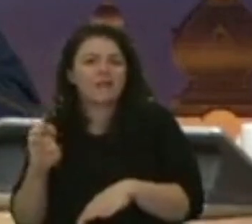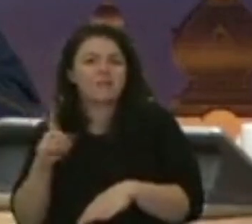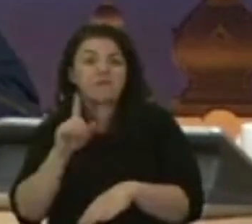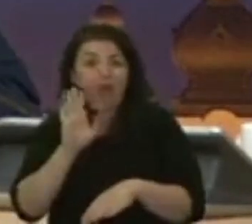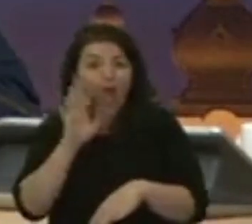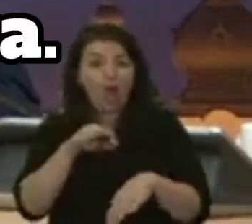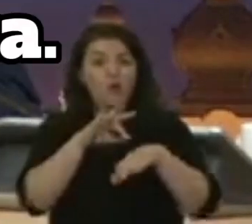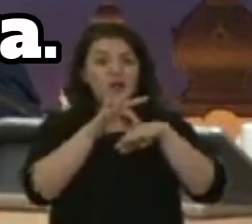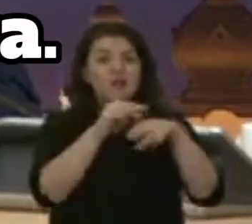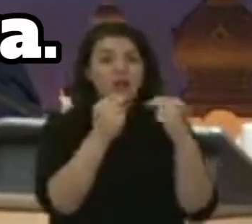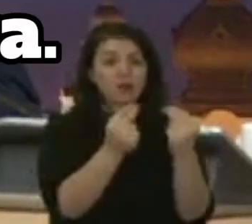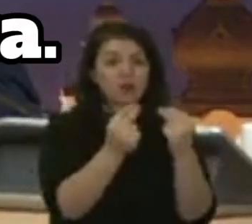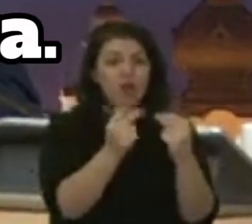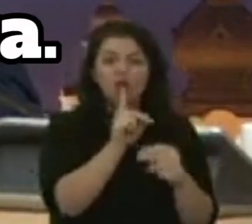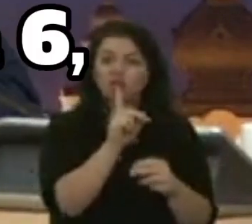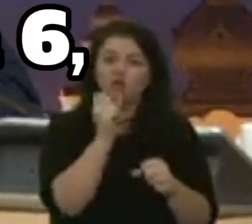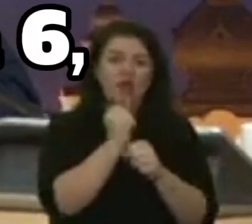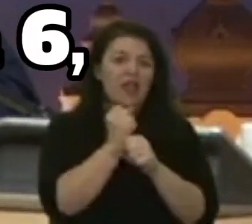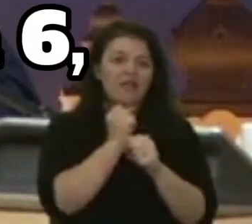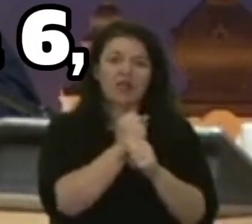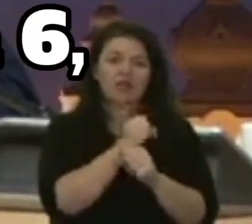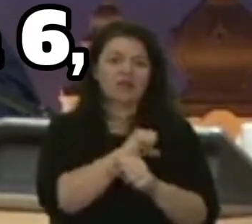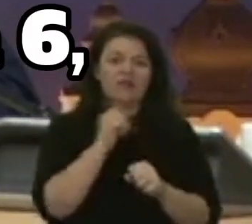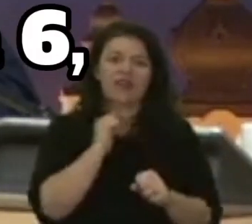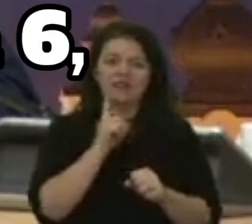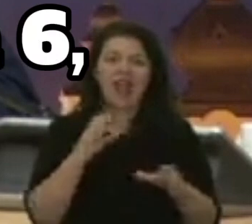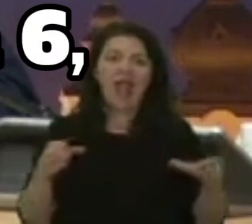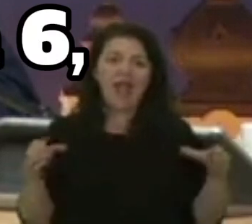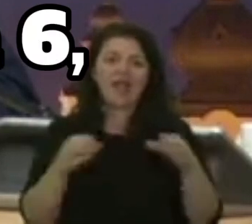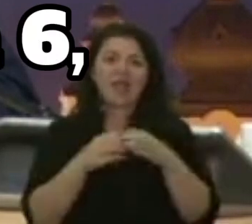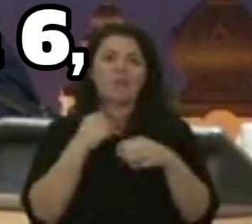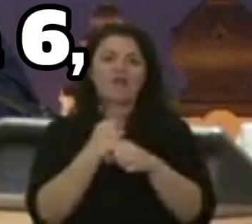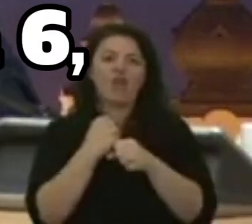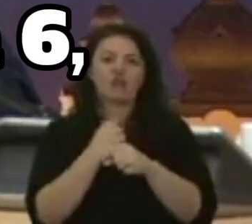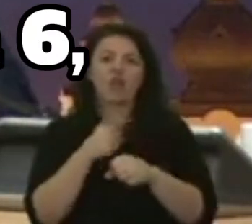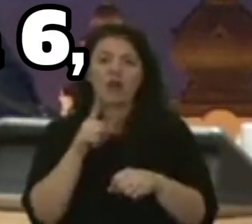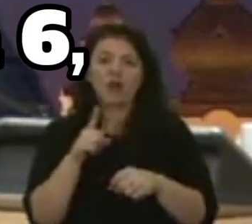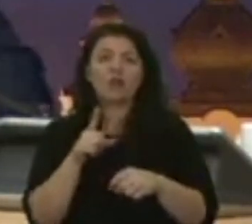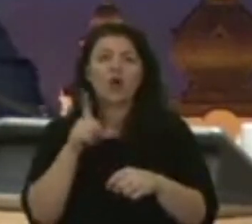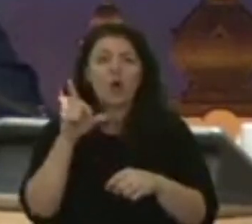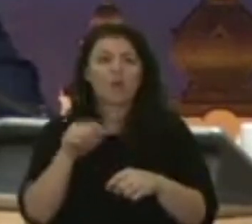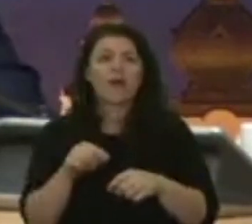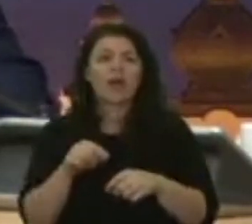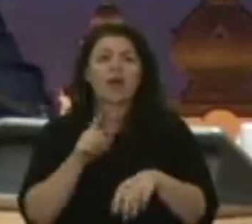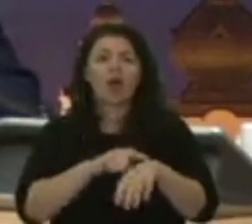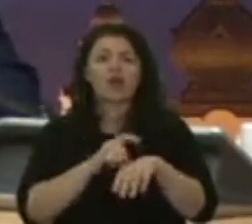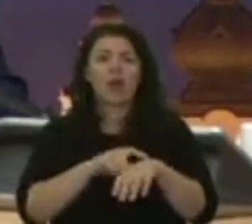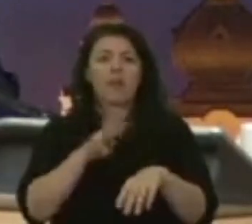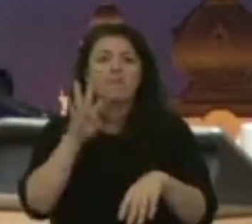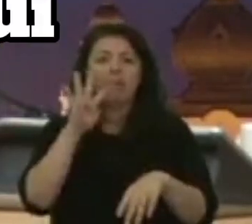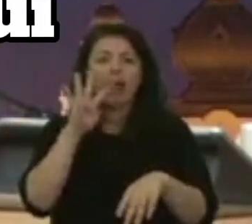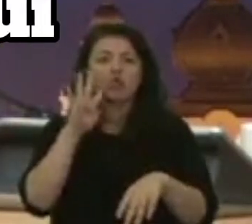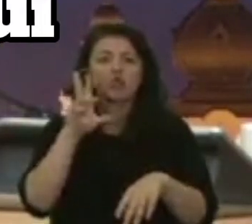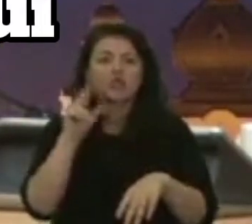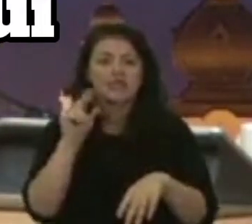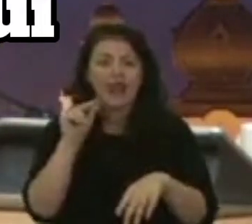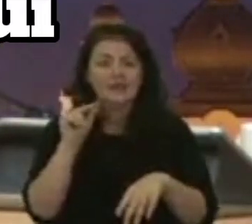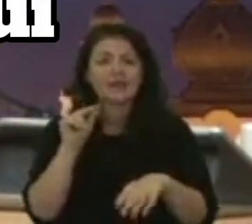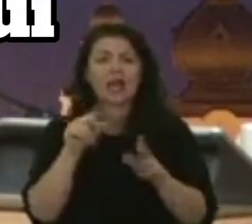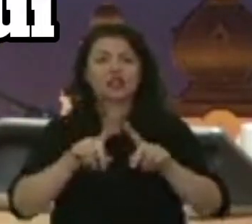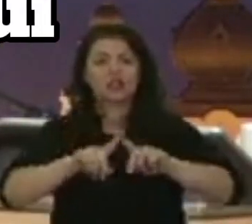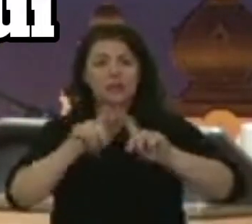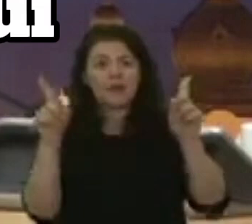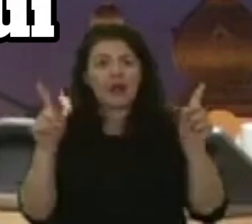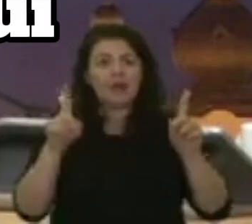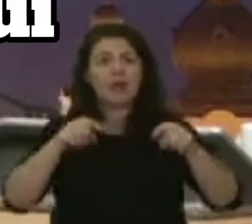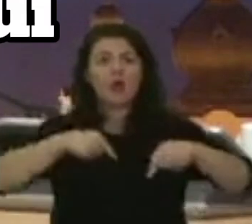bun, dar nu el face diferența, echipa face diferența. Cu oamenii aceștia care la 6, la 4:30 dimineața pornesc în fiecare